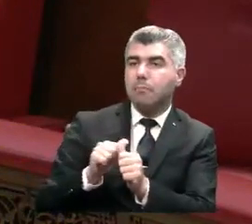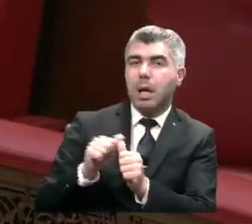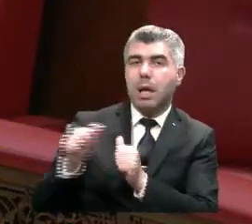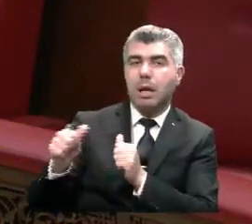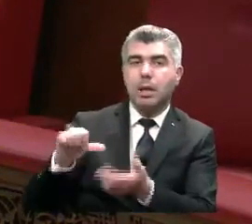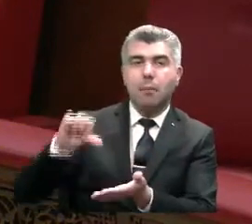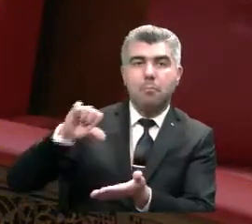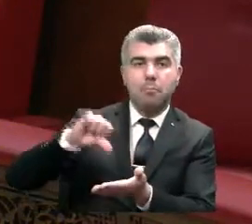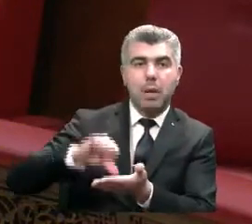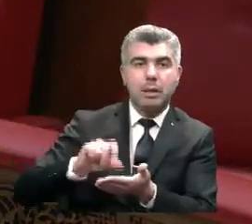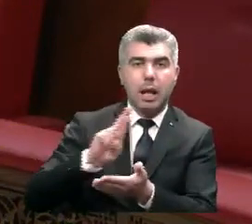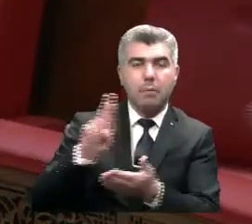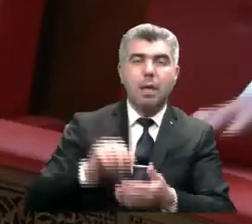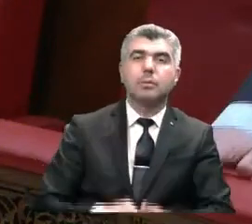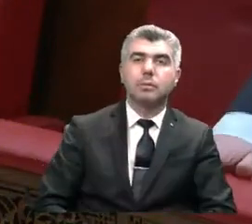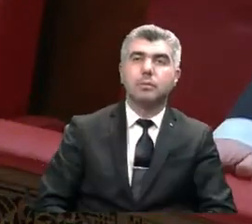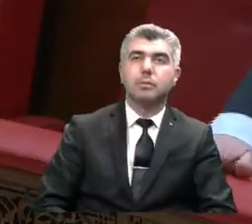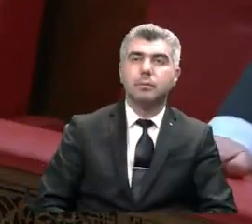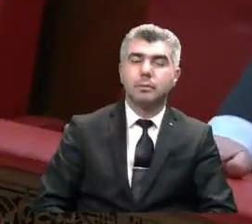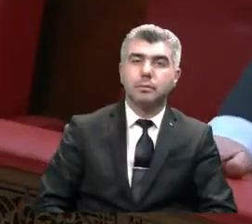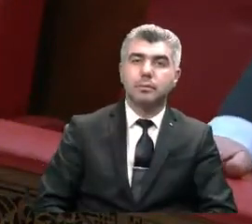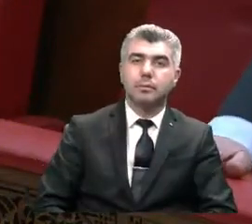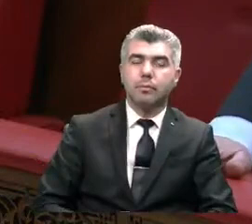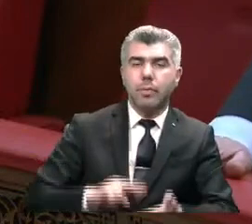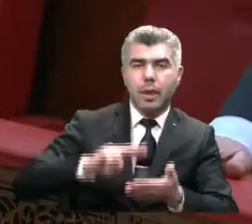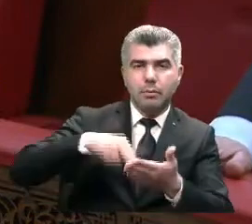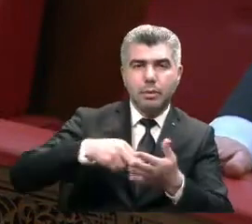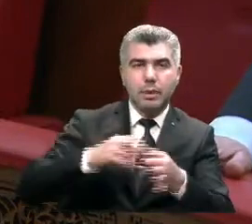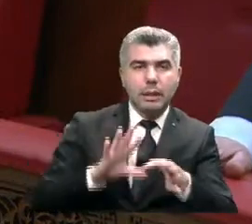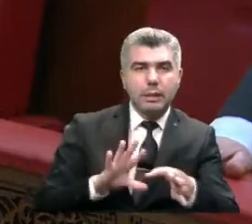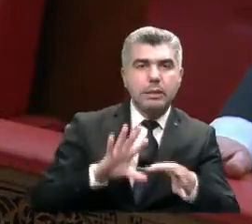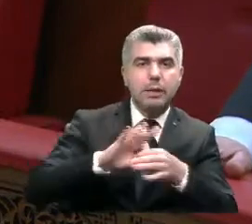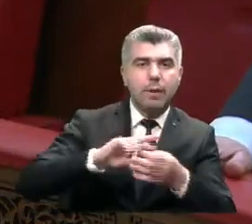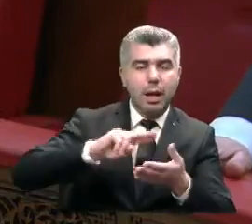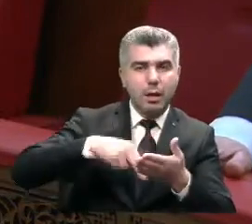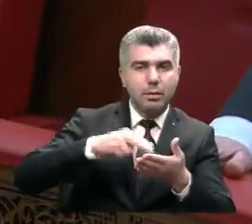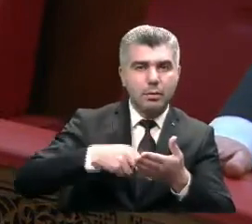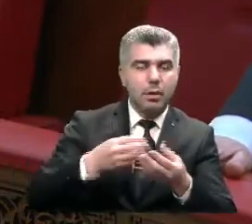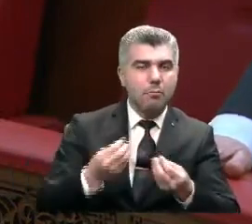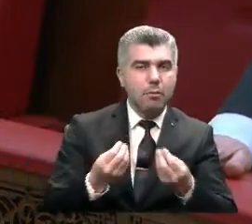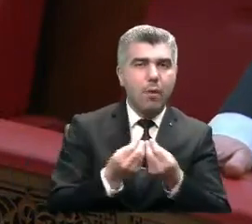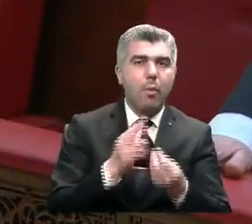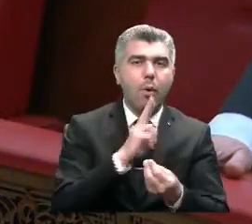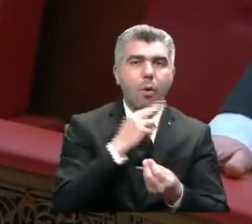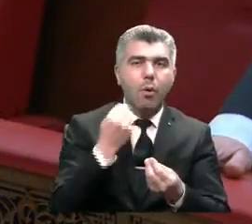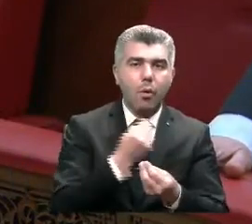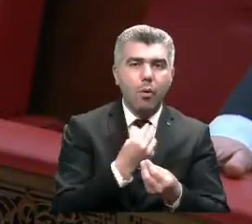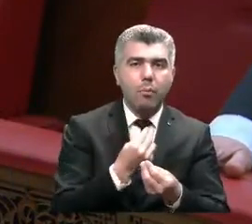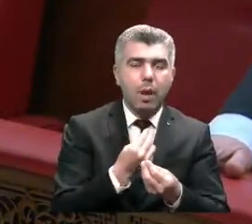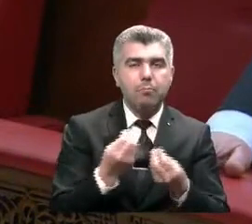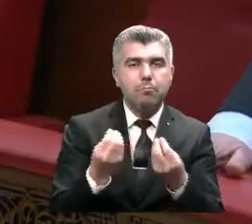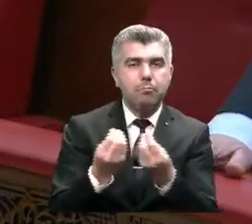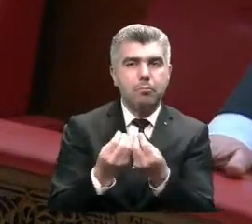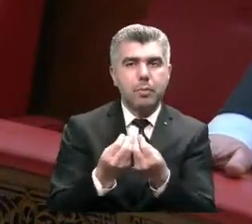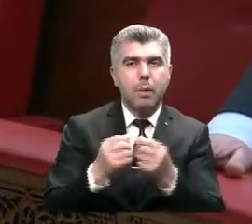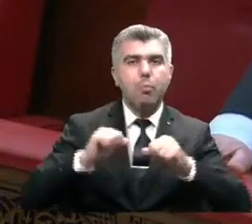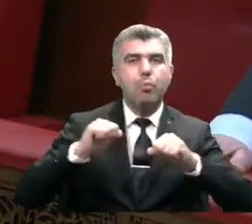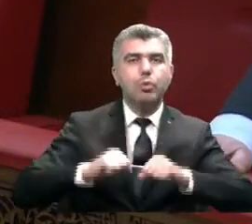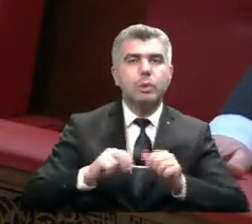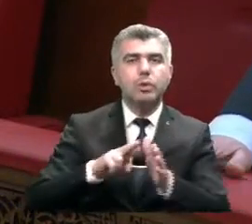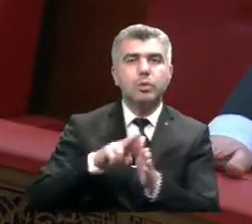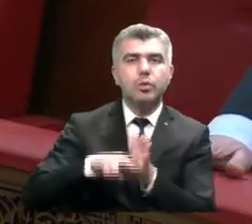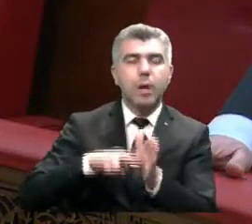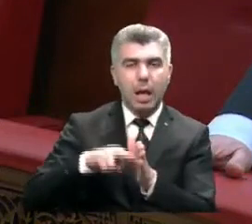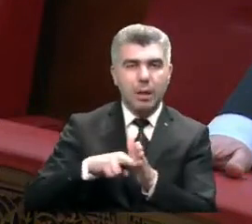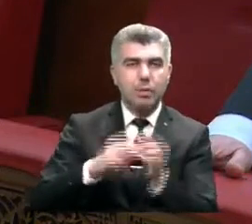المركز فذا الاطار تم ابرام واحد العدد من الاتفاقيات ديال الشراكه بين الحكومه وعدد من المجالس ديال الجهات وايضا الشركات